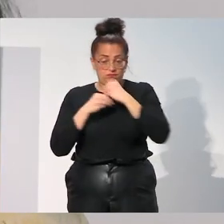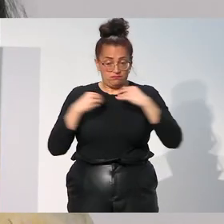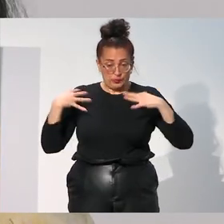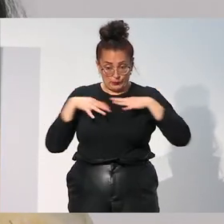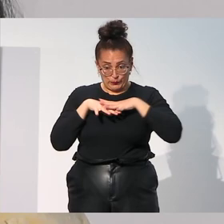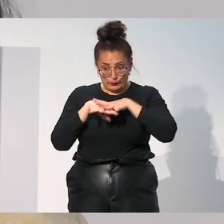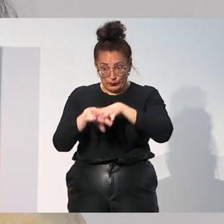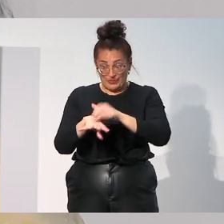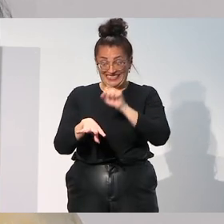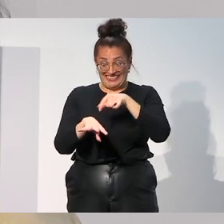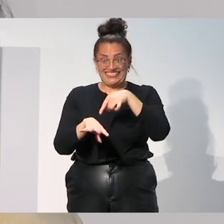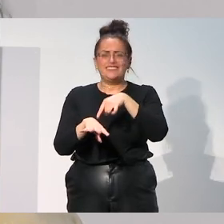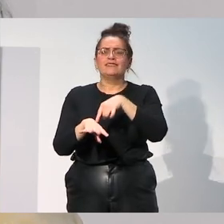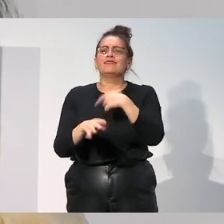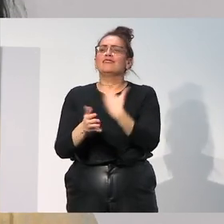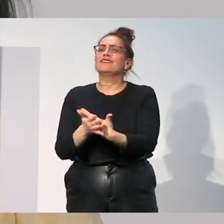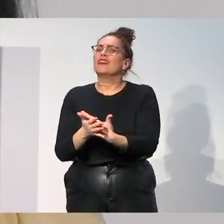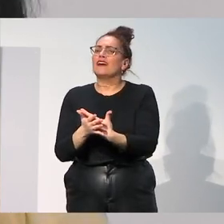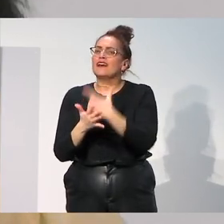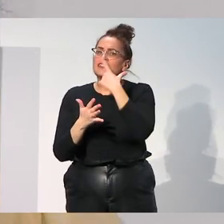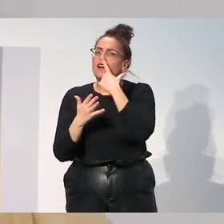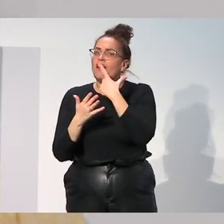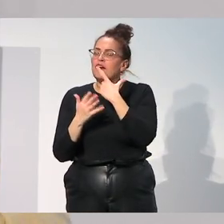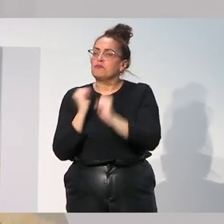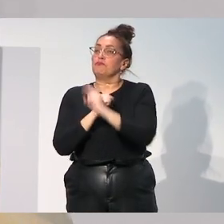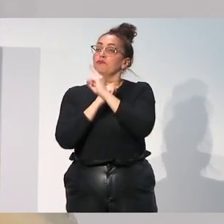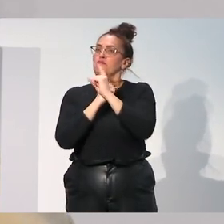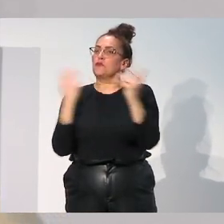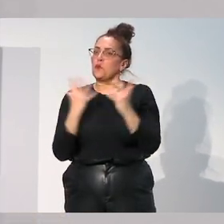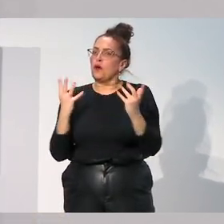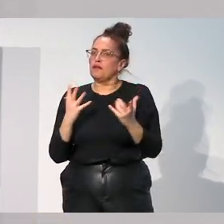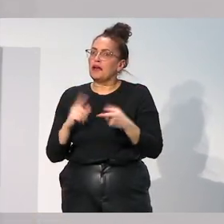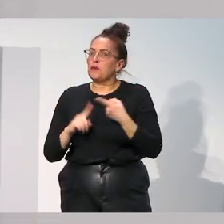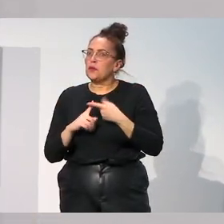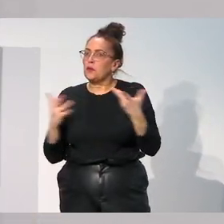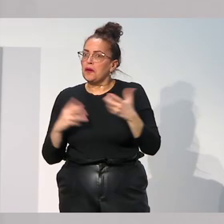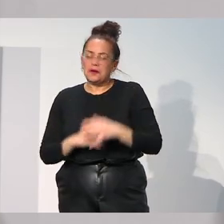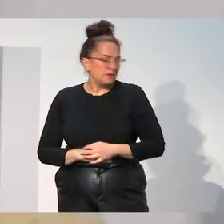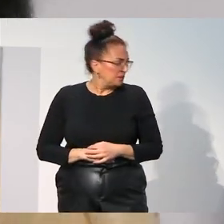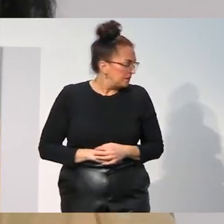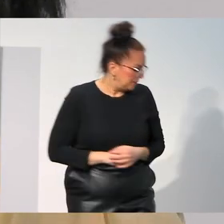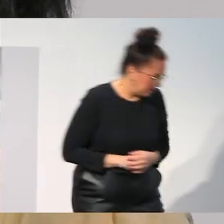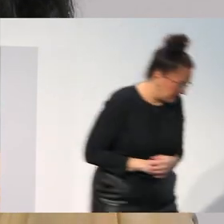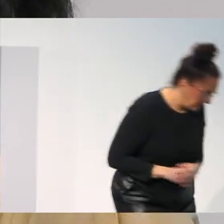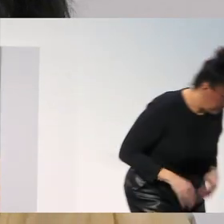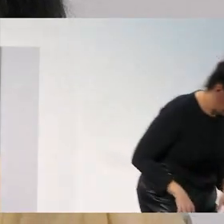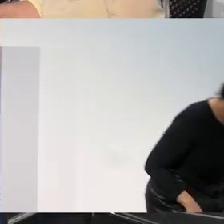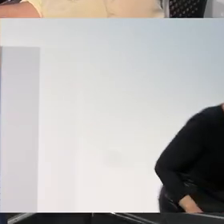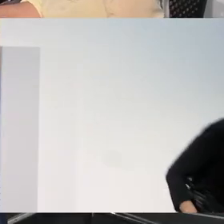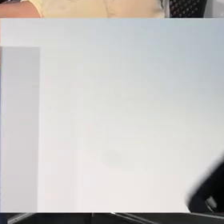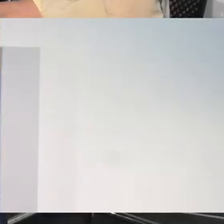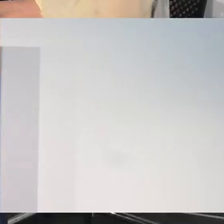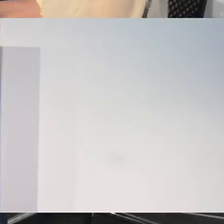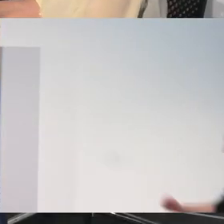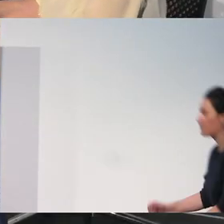différence et à vos yeux, une importance? Non, je ne pourrais pas prétendre faire la somme de tous les romans qui ont parlé des